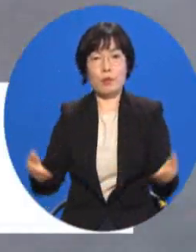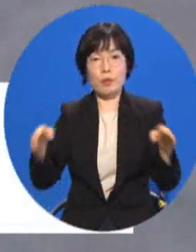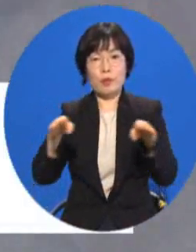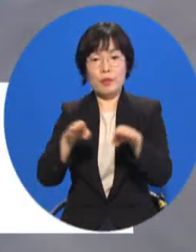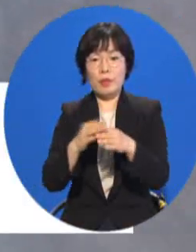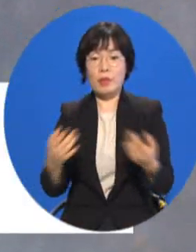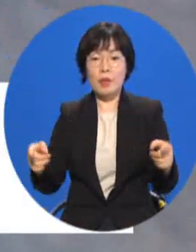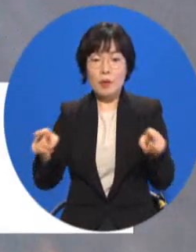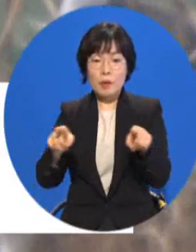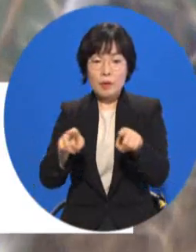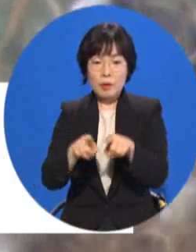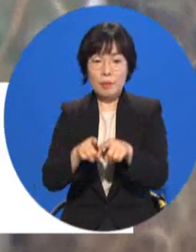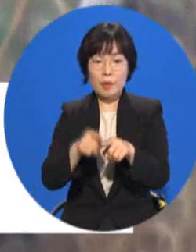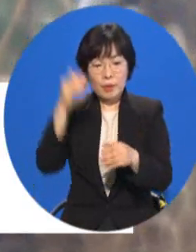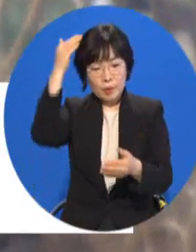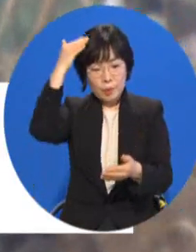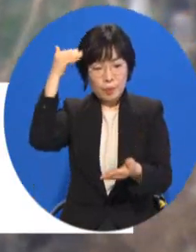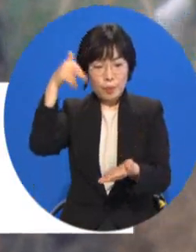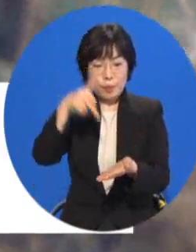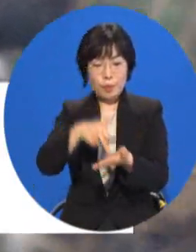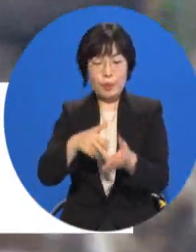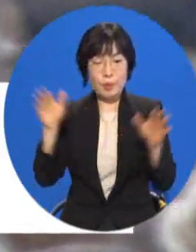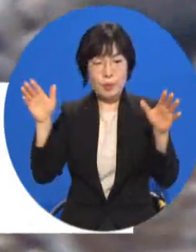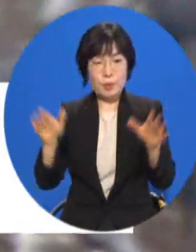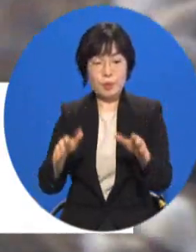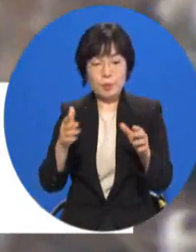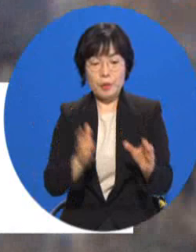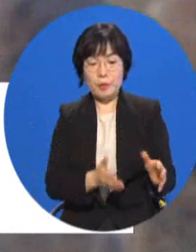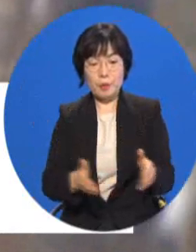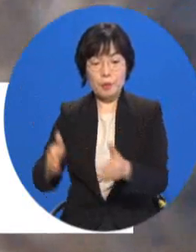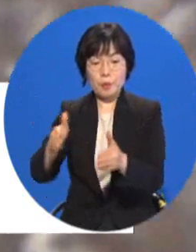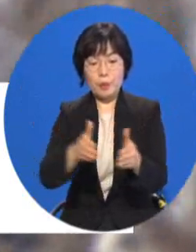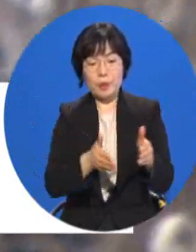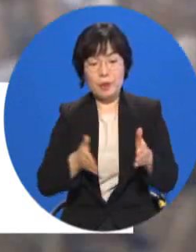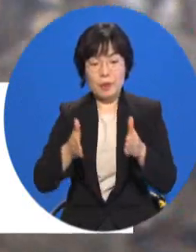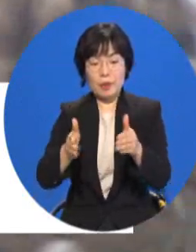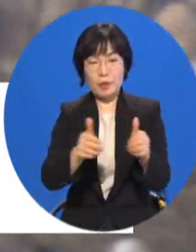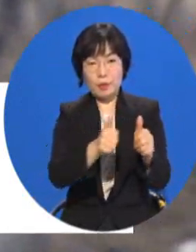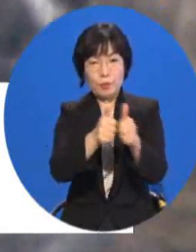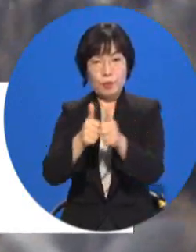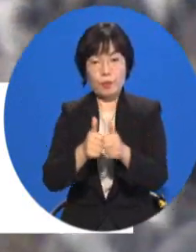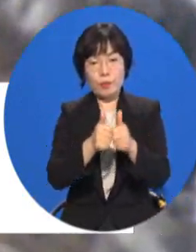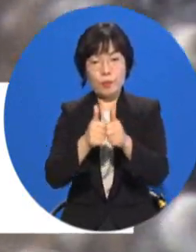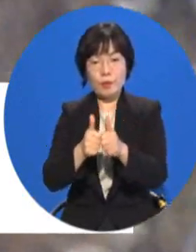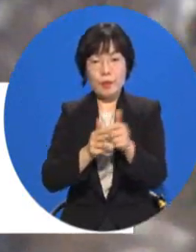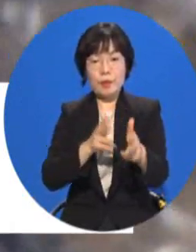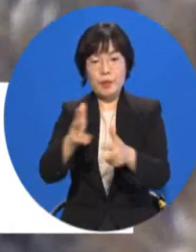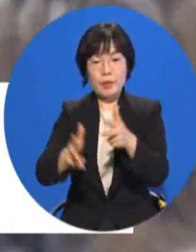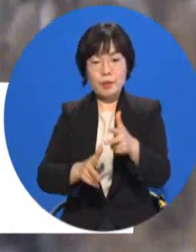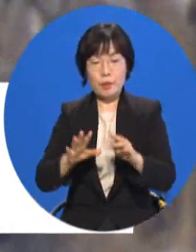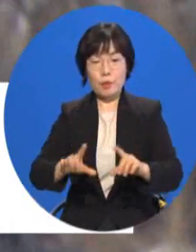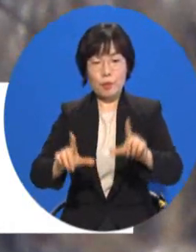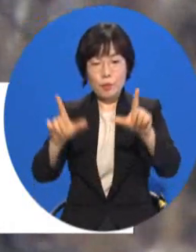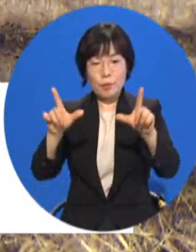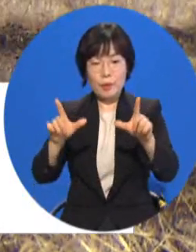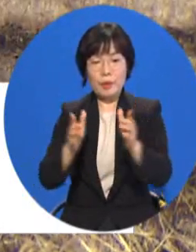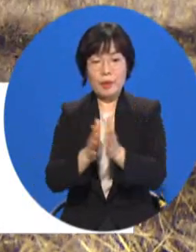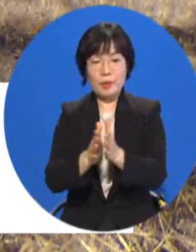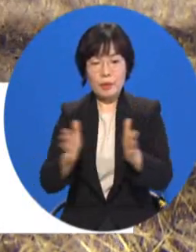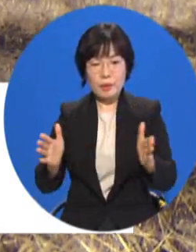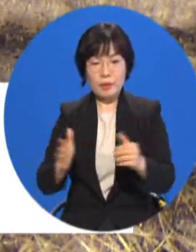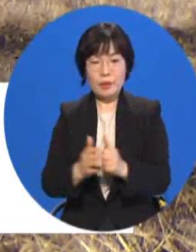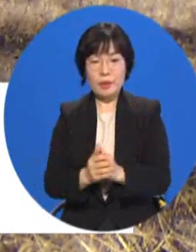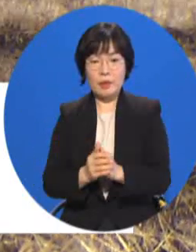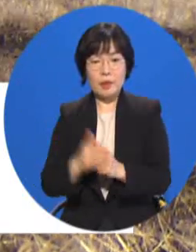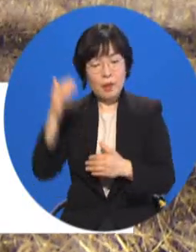연구기관이 협업하여서 이 흑두루미의 이동 루트를 추적하기 위한 추적 사업이 올해 지금 시작이